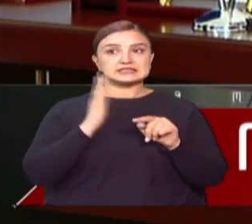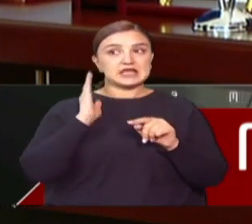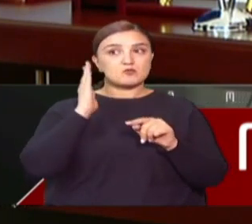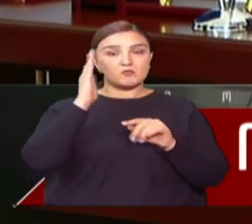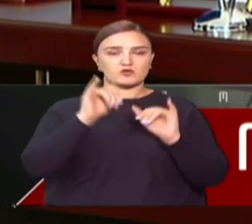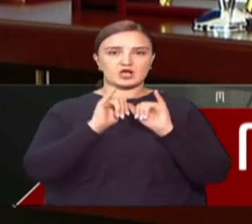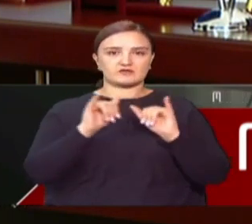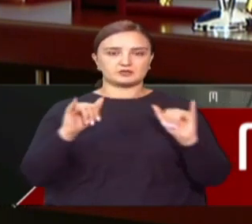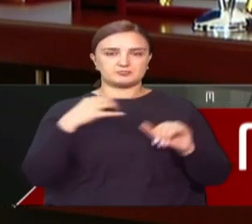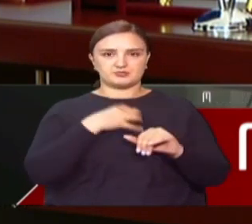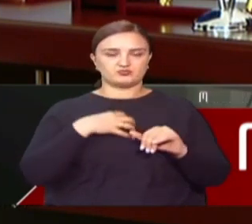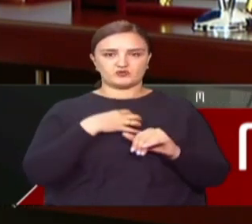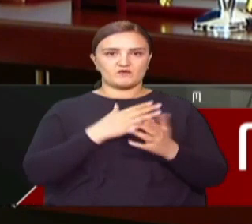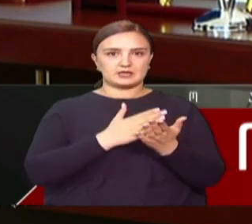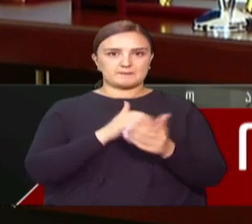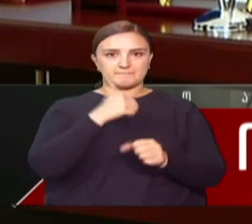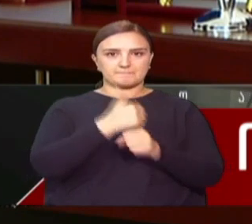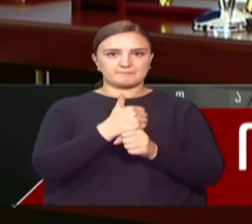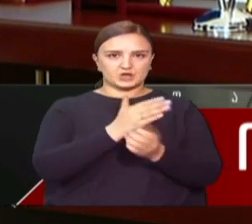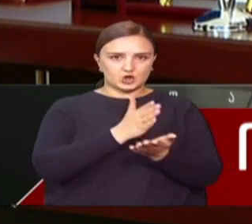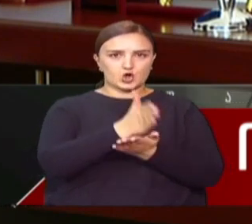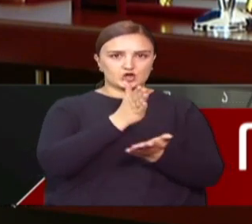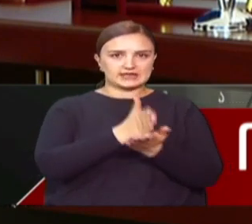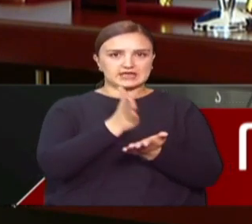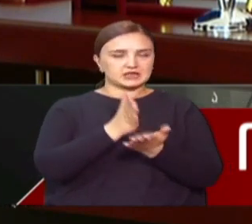ასე ვთქვათ, მნიშვნელოვანი პრიორიტეტები. ესეც არის.